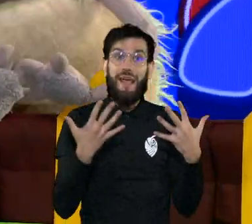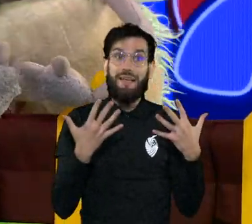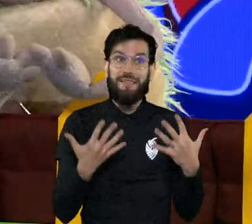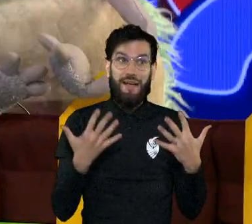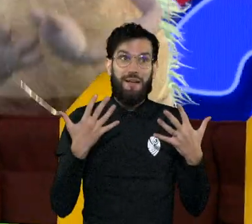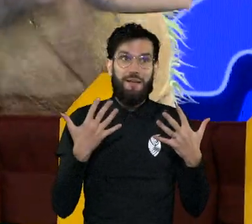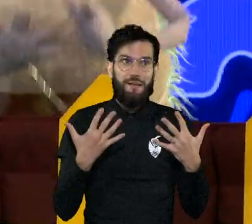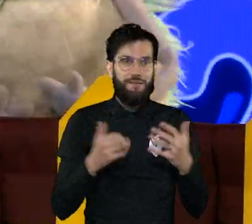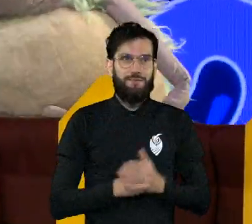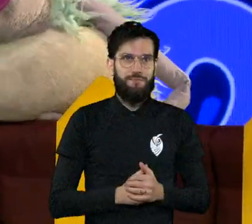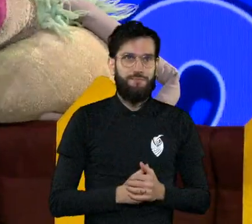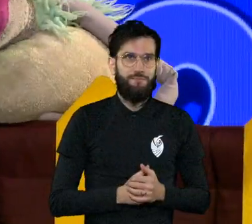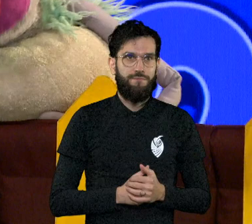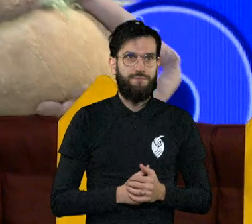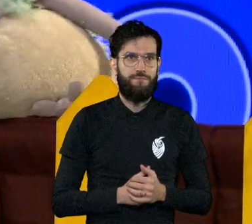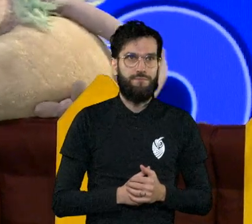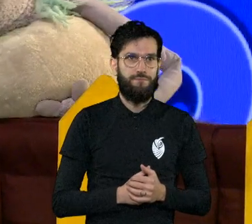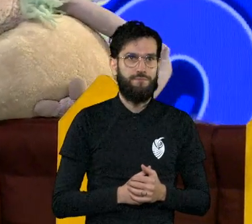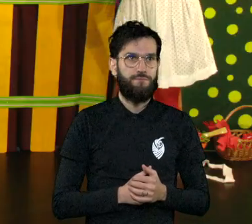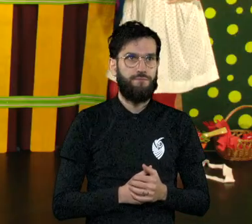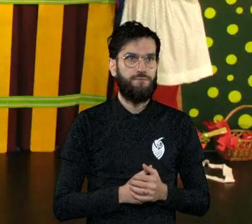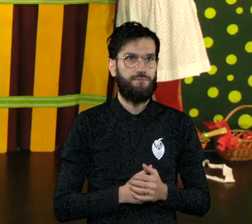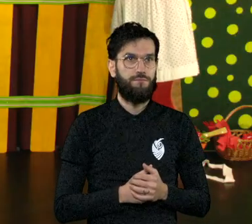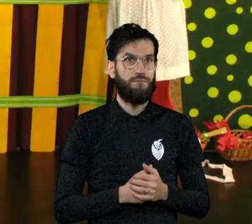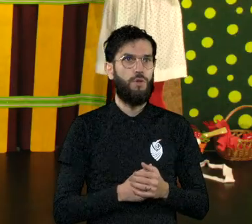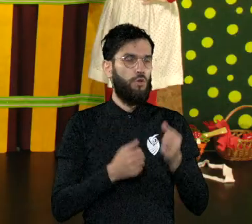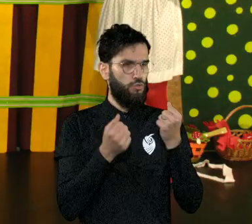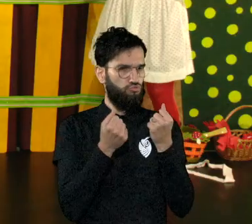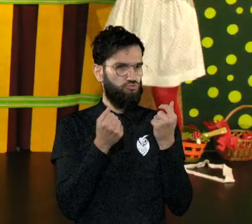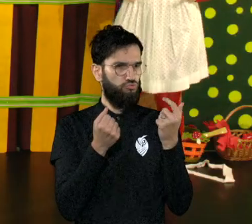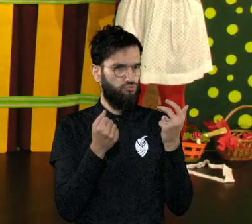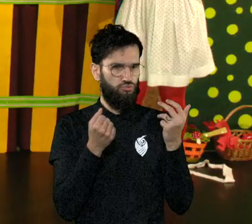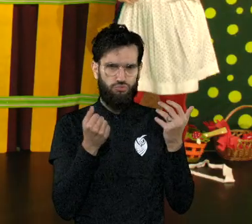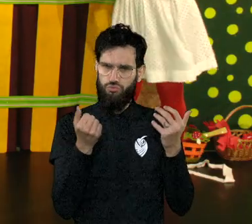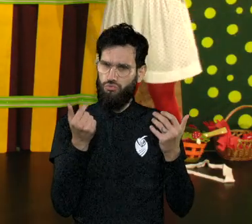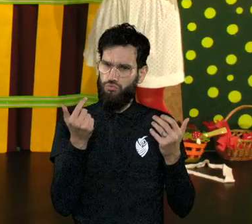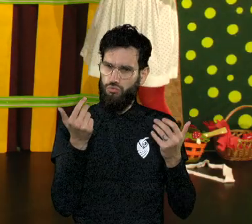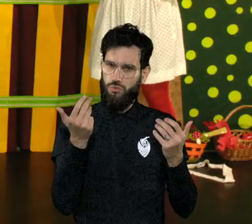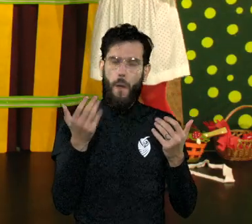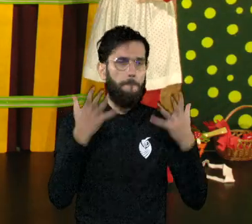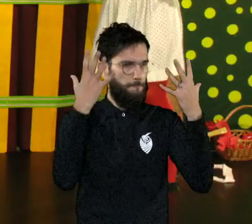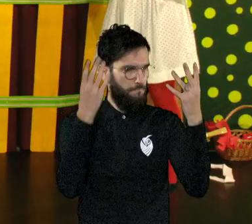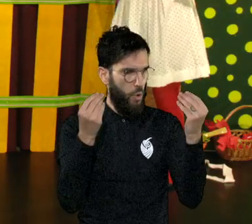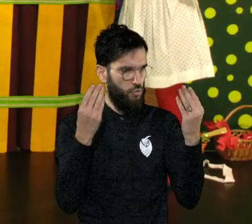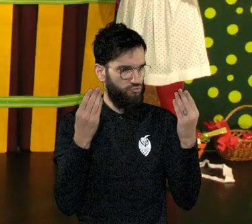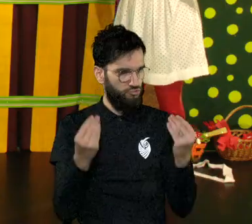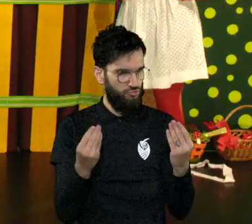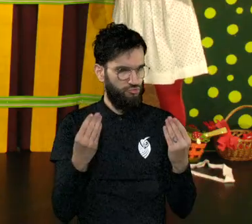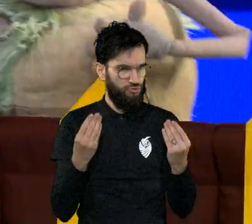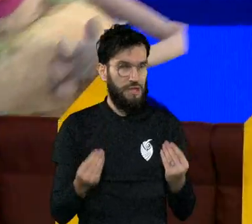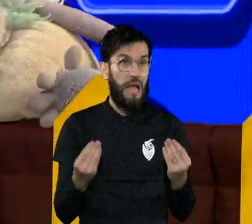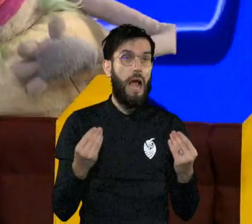9, 10, neváhaj. Číselka, číselka, kto vás všetky spočíta? Ja